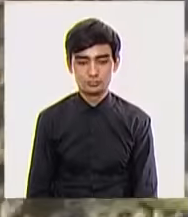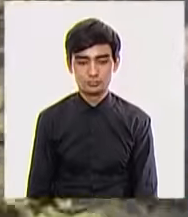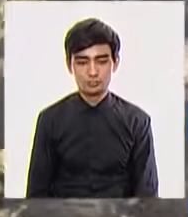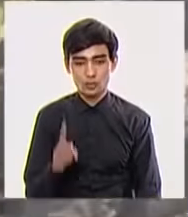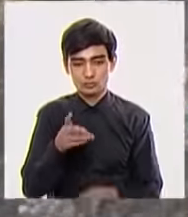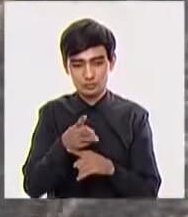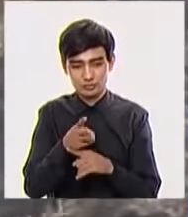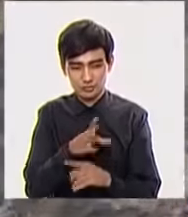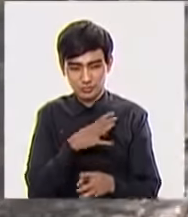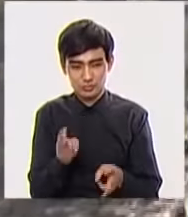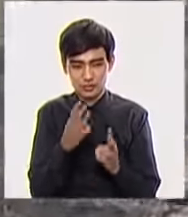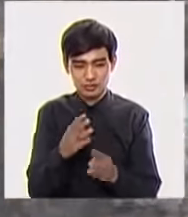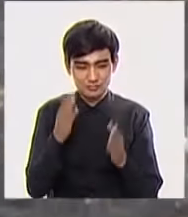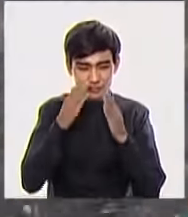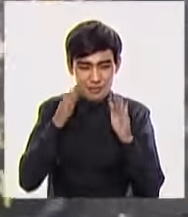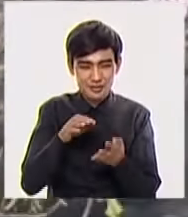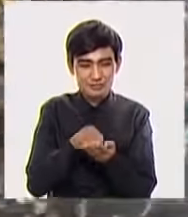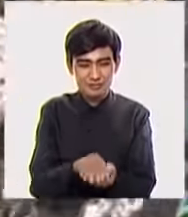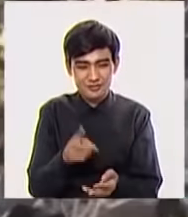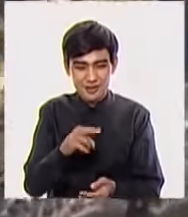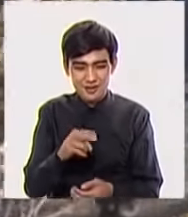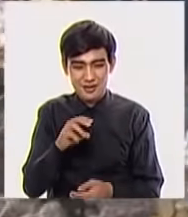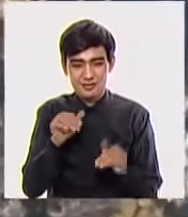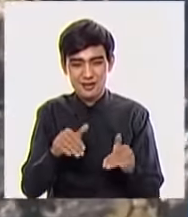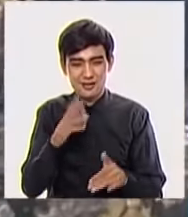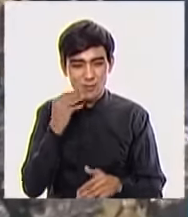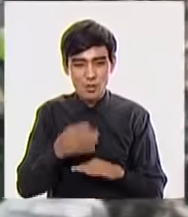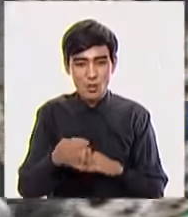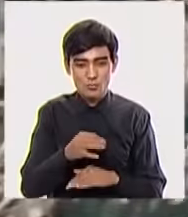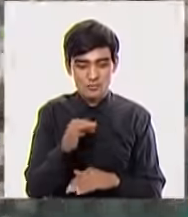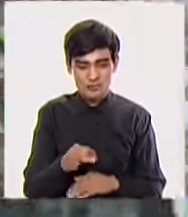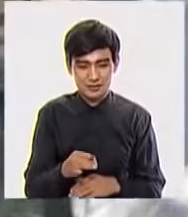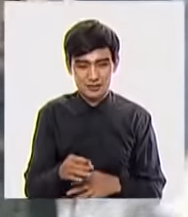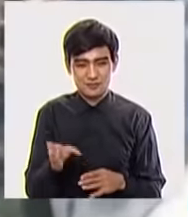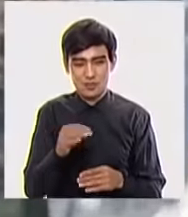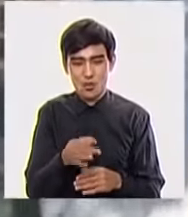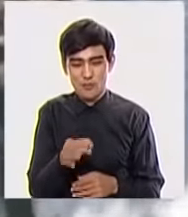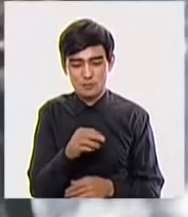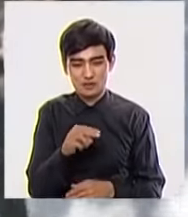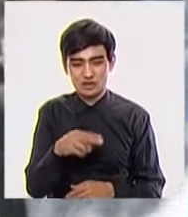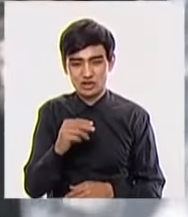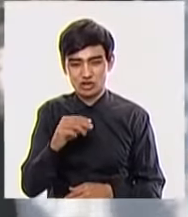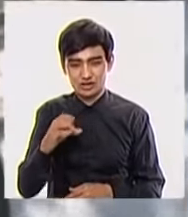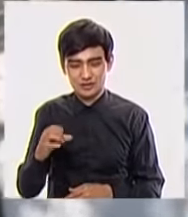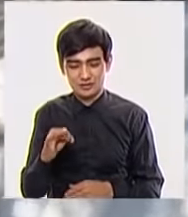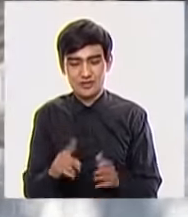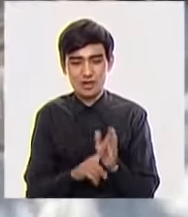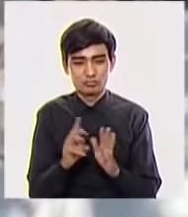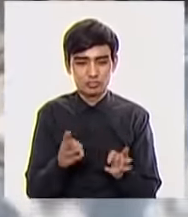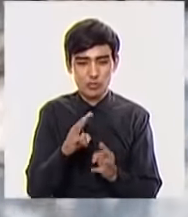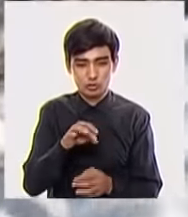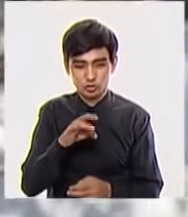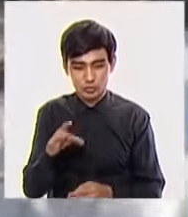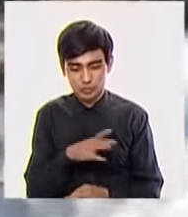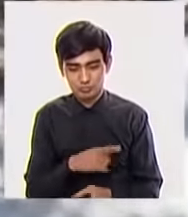Очевидцы засняли пожар на мусульманском кладбище в Каскелене в Алматинской области. По данным областного ДЧС, сначала загорелся мусор,